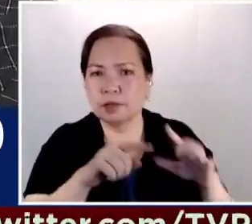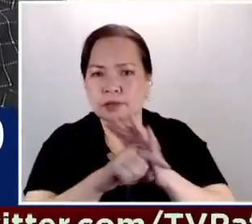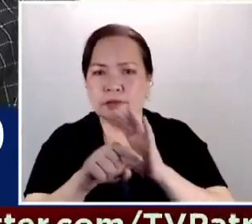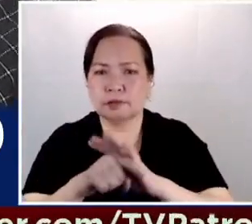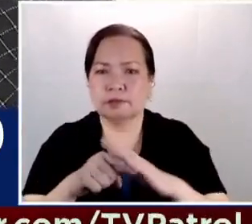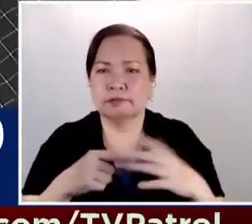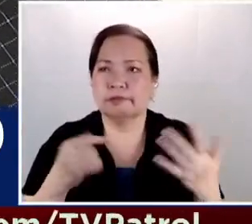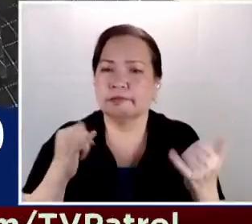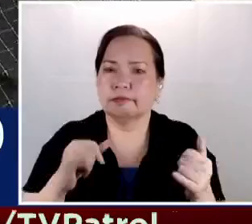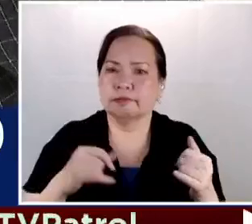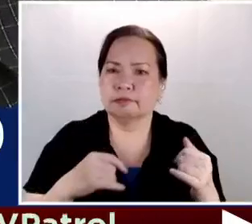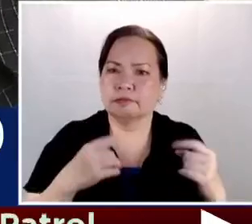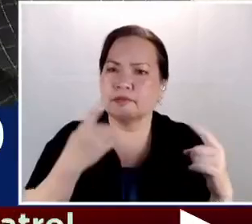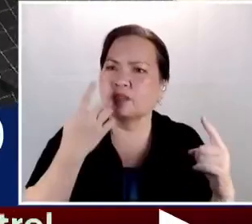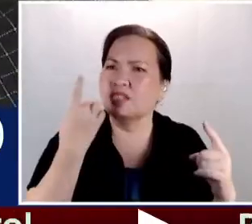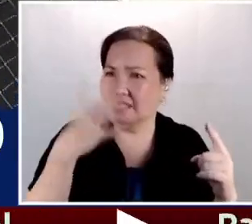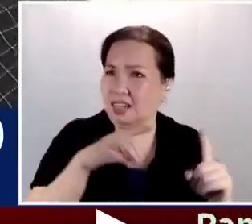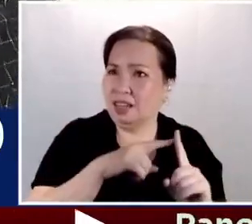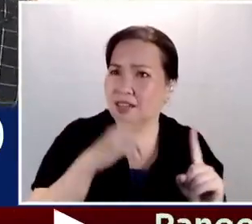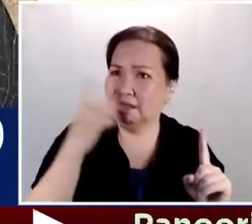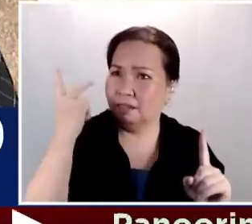Bakit si Kian lang?